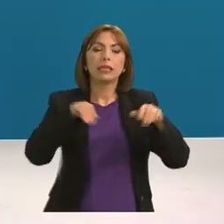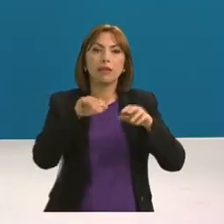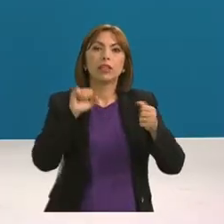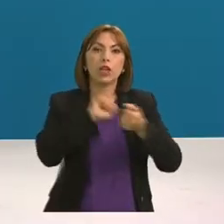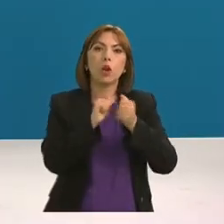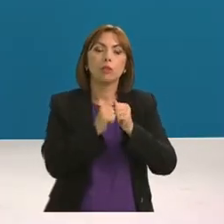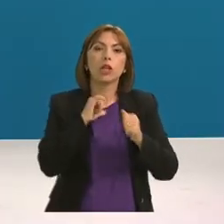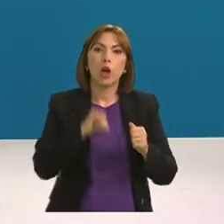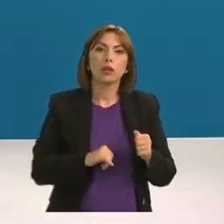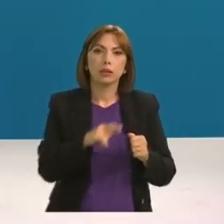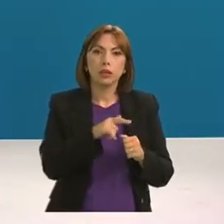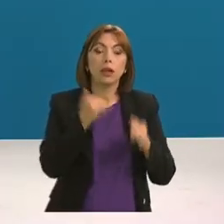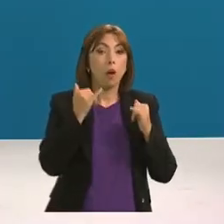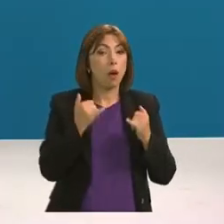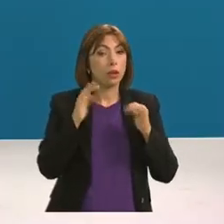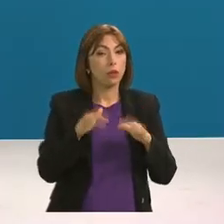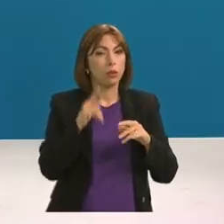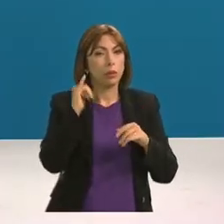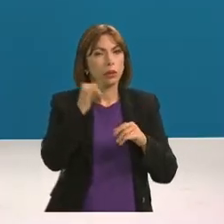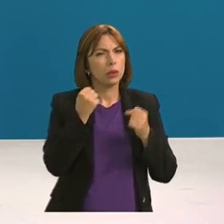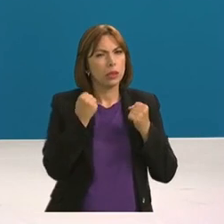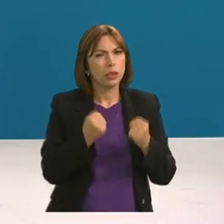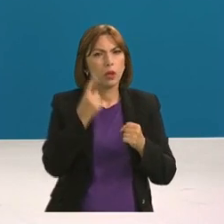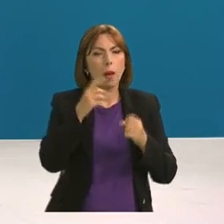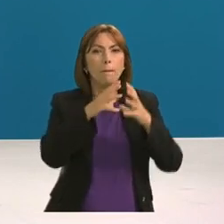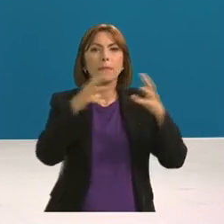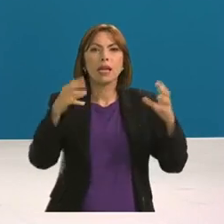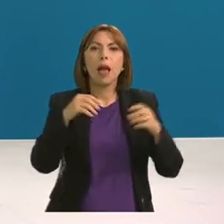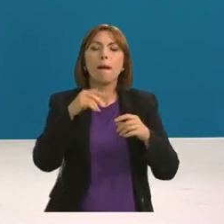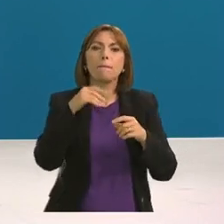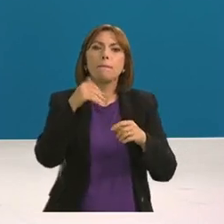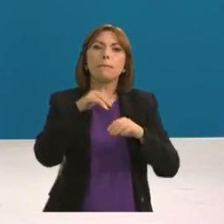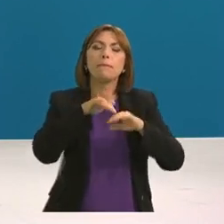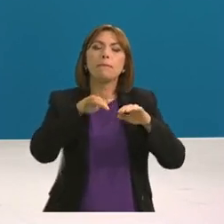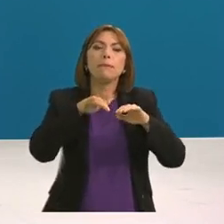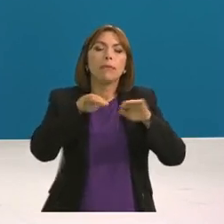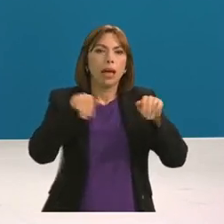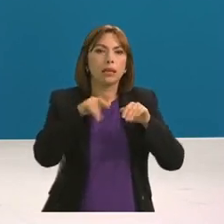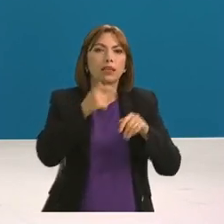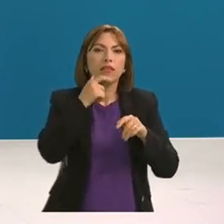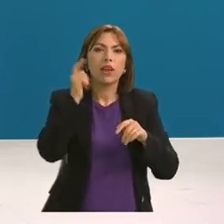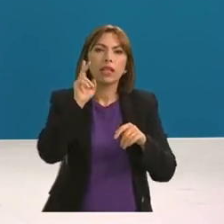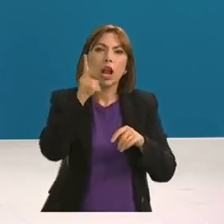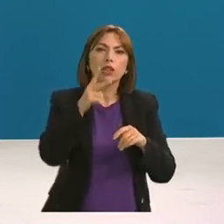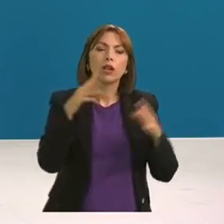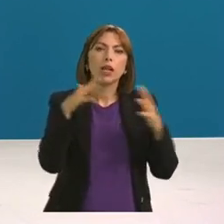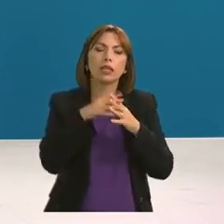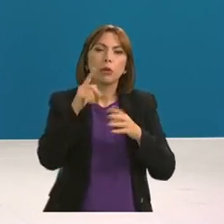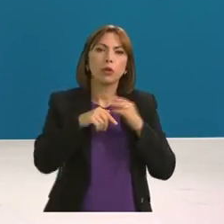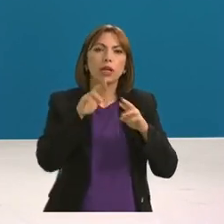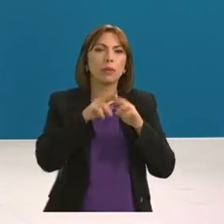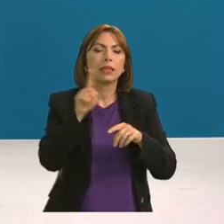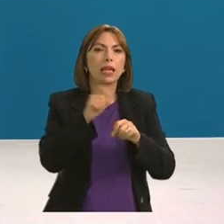Scafandrii de luptă din Constanța au avut astăzi o misiune dificilă. O mină marină veche din al doilea război mondial, rămasă neexplodată, a